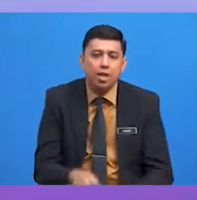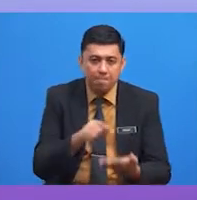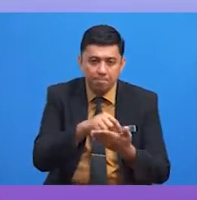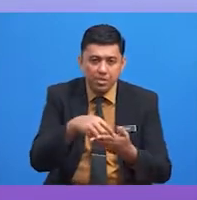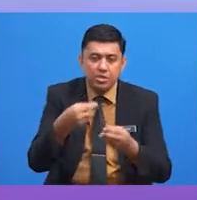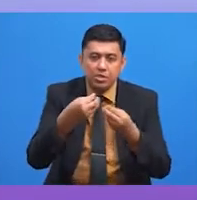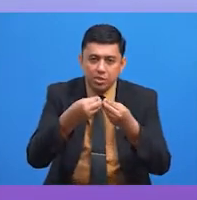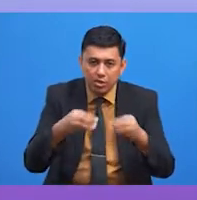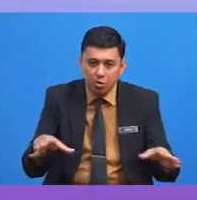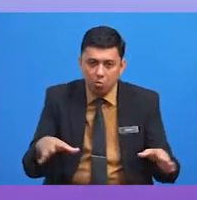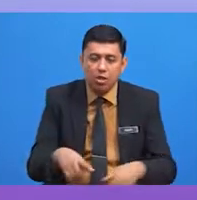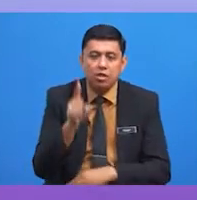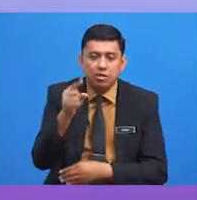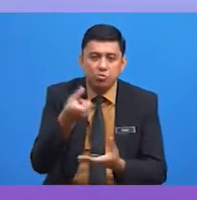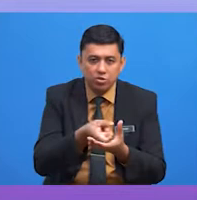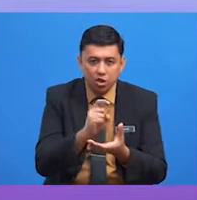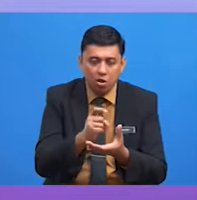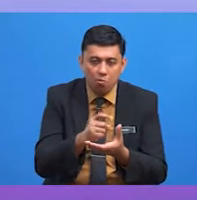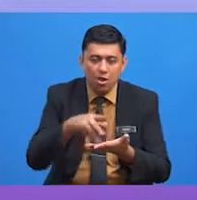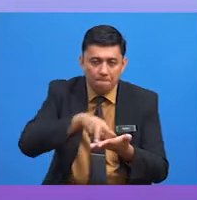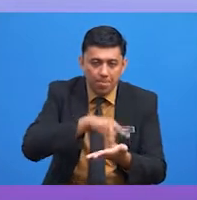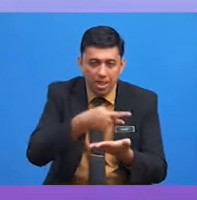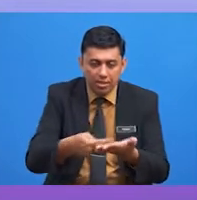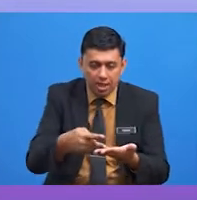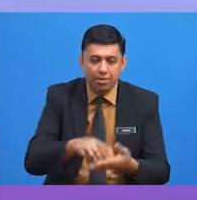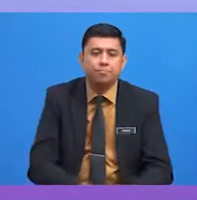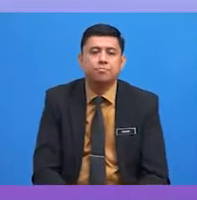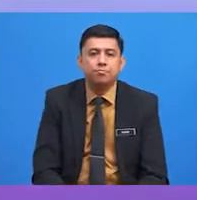telur, 1 cawan pelanta.